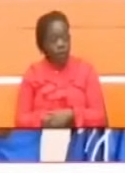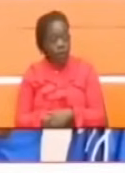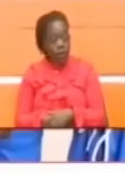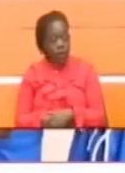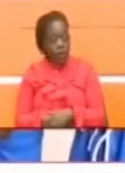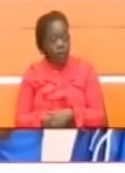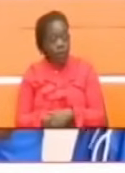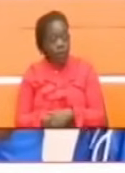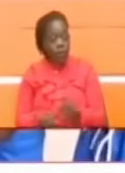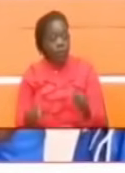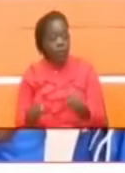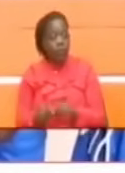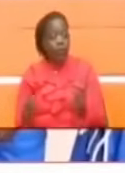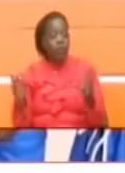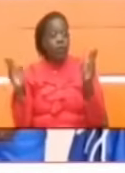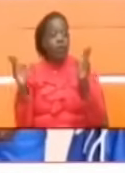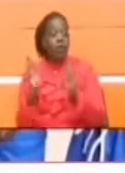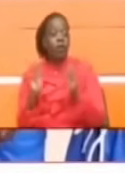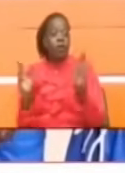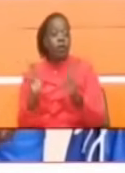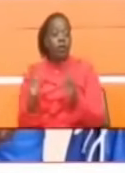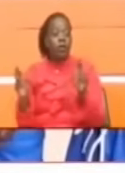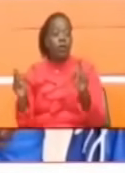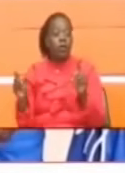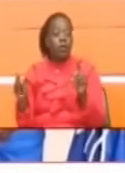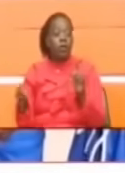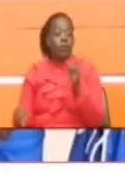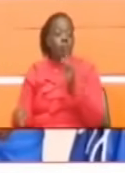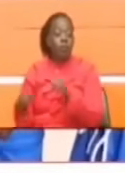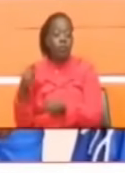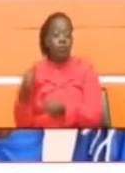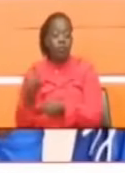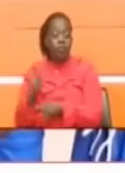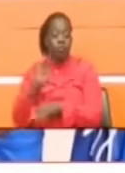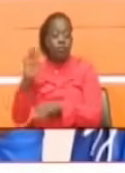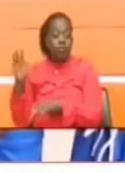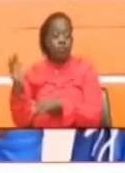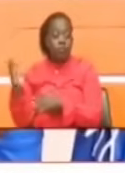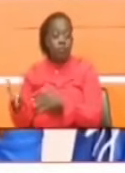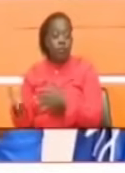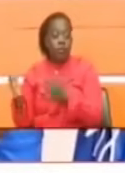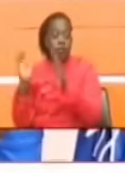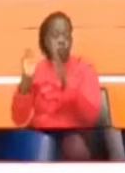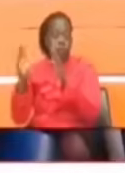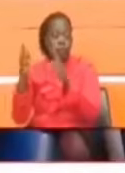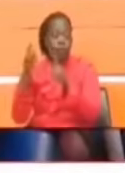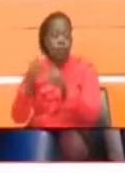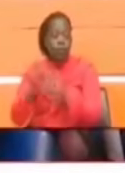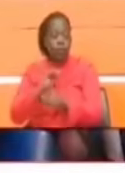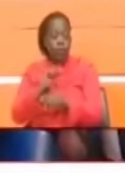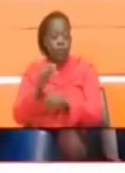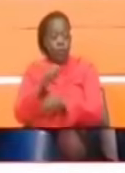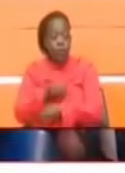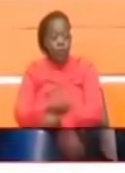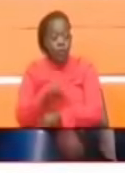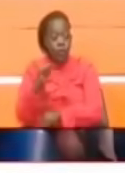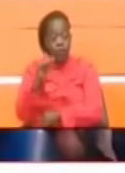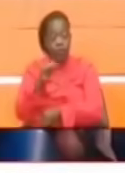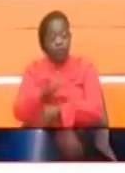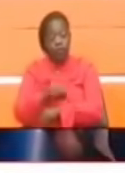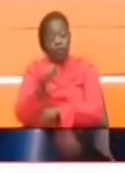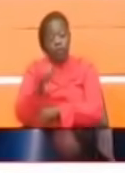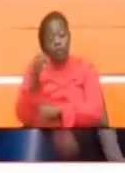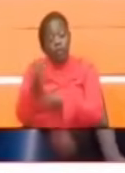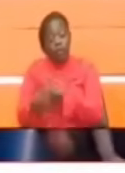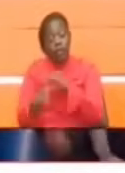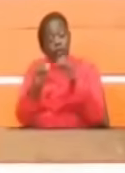Junior. And we are also ready to win again and bring the congrats to our school. Ku ssomero lino tebakoma kusomesa